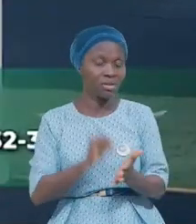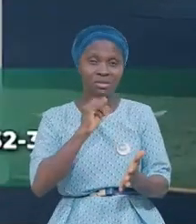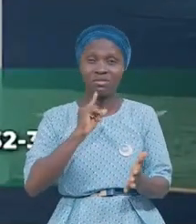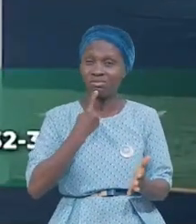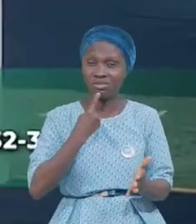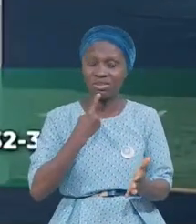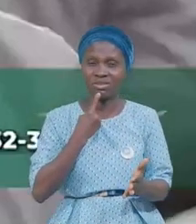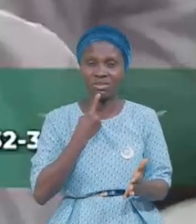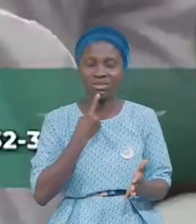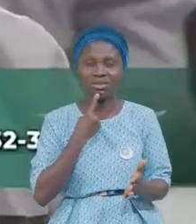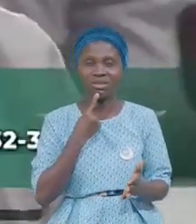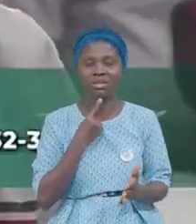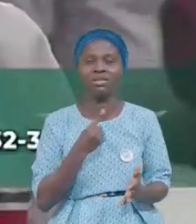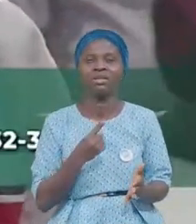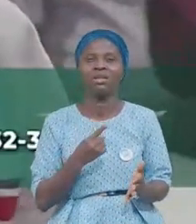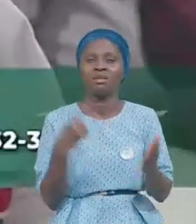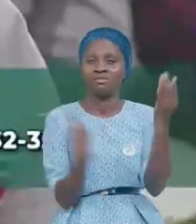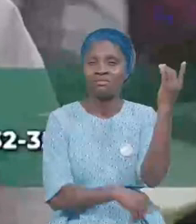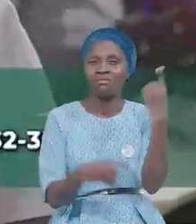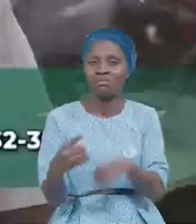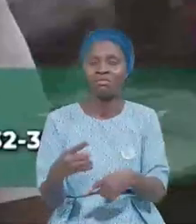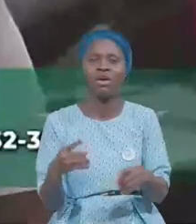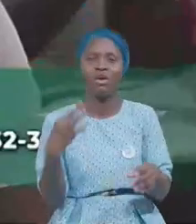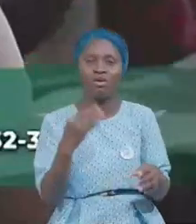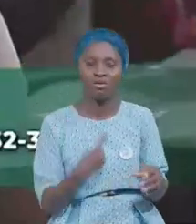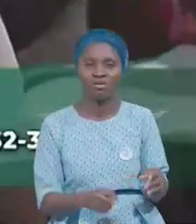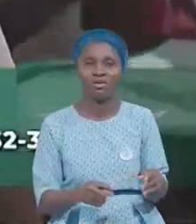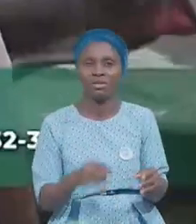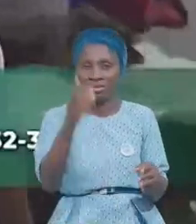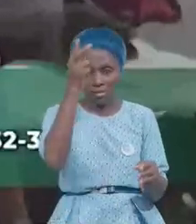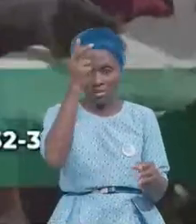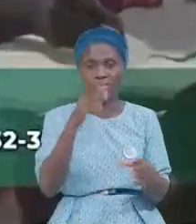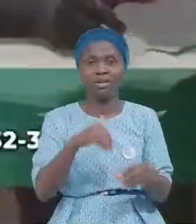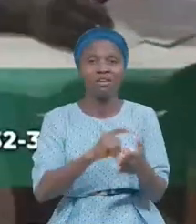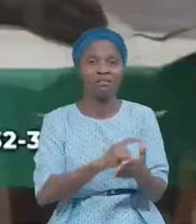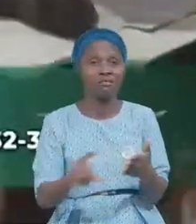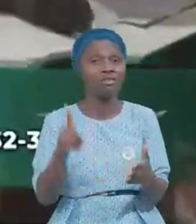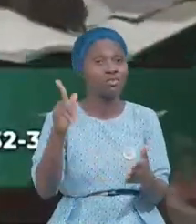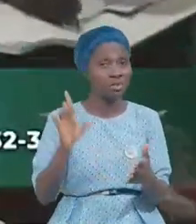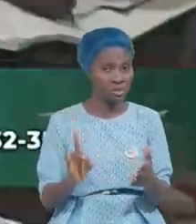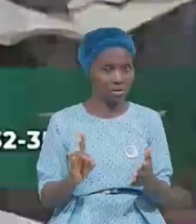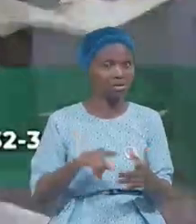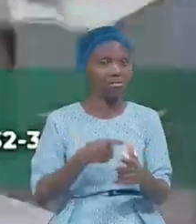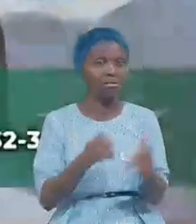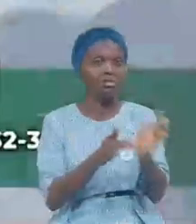malade, tourmentée à la maison. Verset 28. Verset 28. Alors Jésus lui dit,